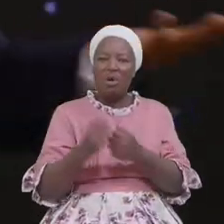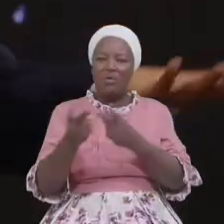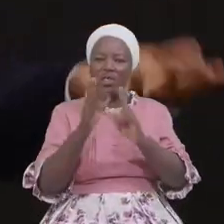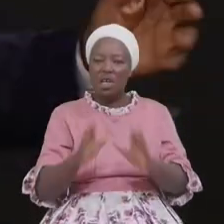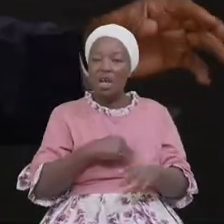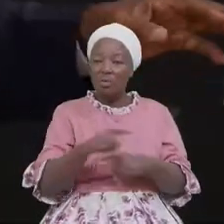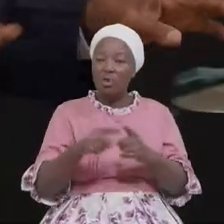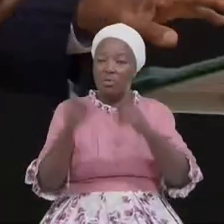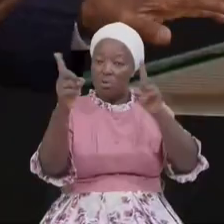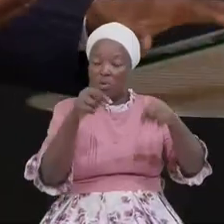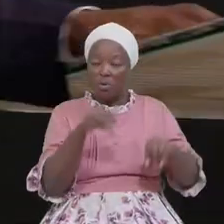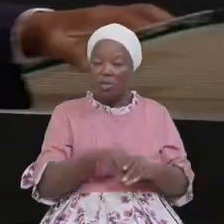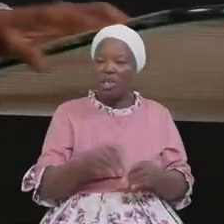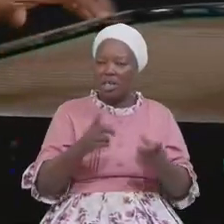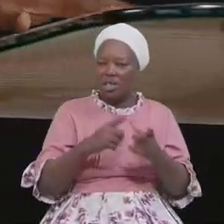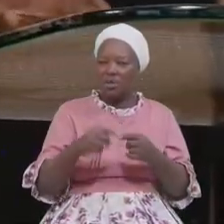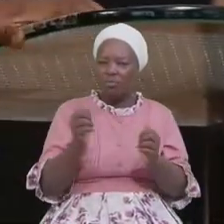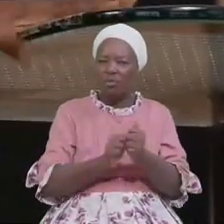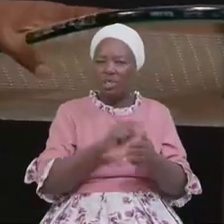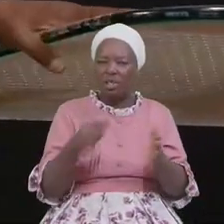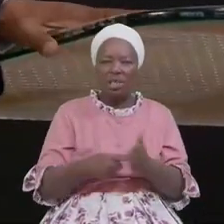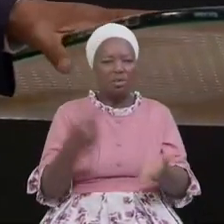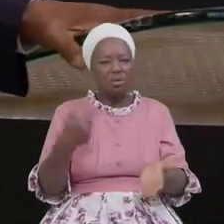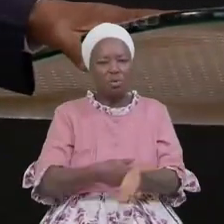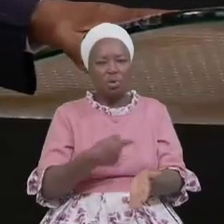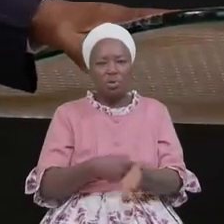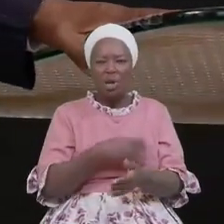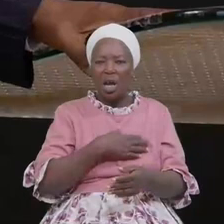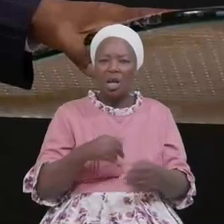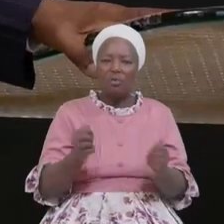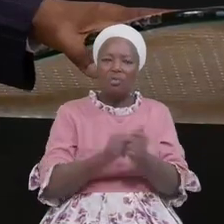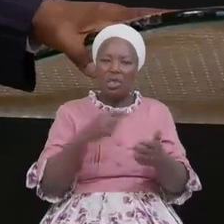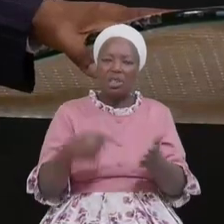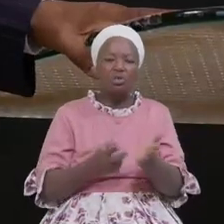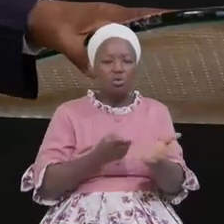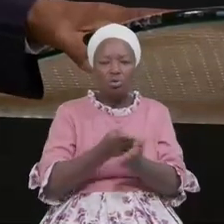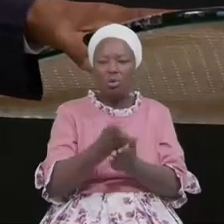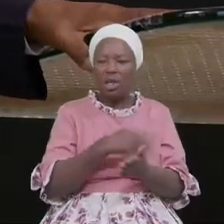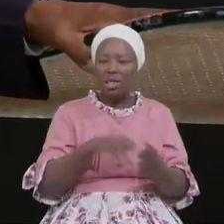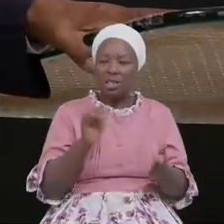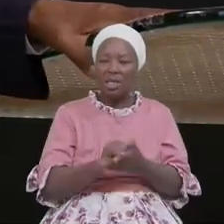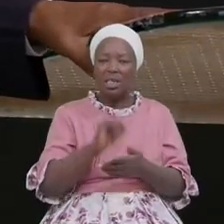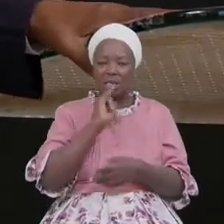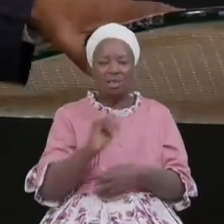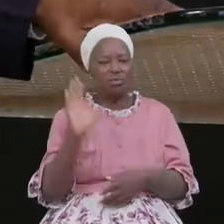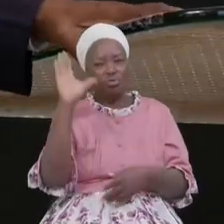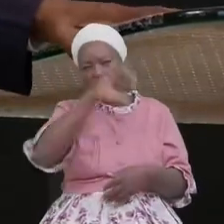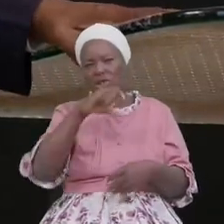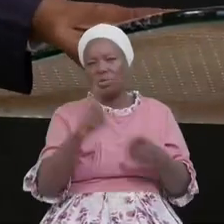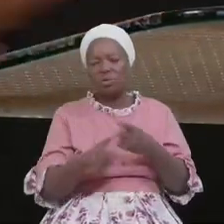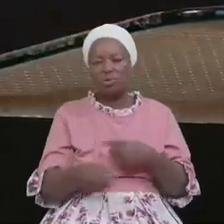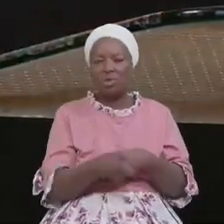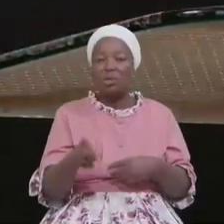Et quand vous venez avec cet évangile, vous venez avec cette vérité qui est étrange pour ces